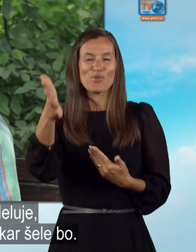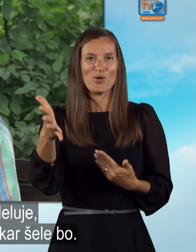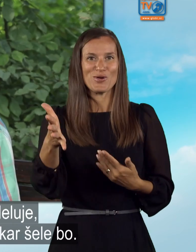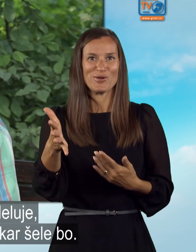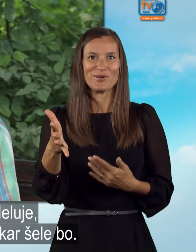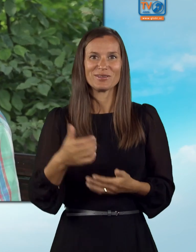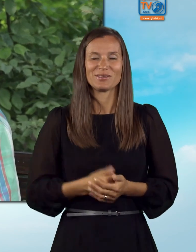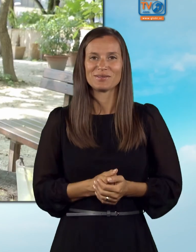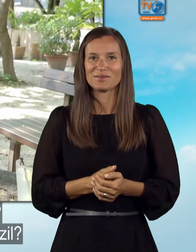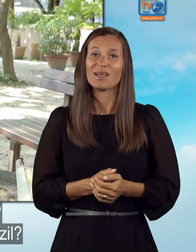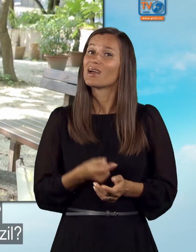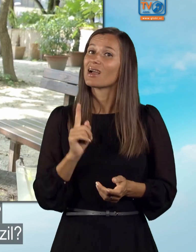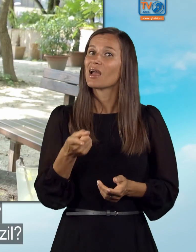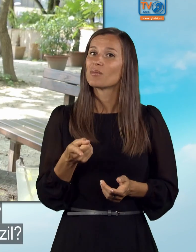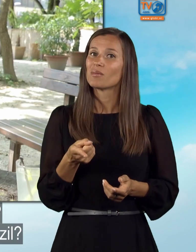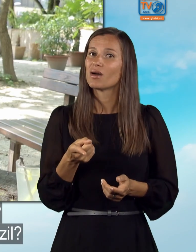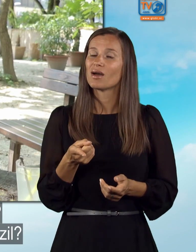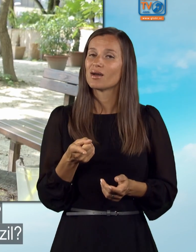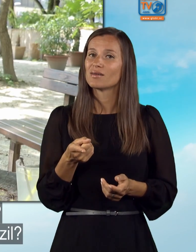veš, ta fora je, no. Kaj pa